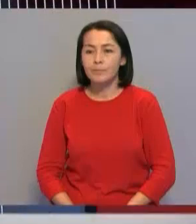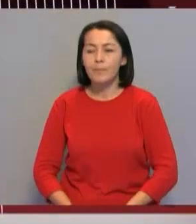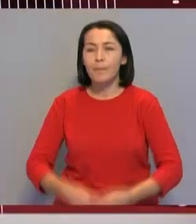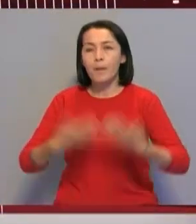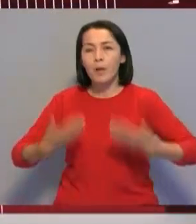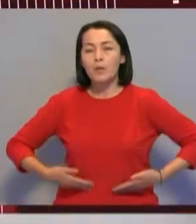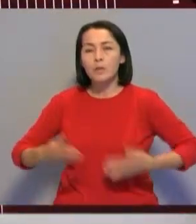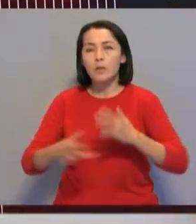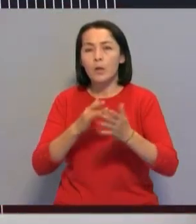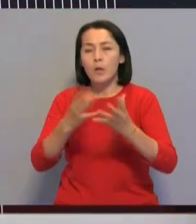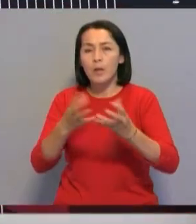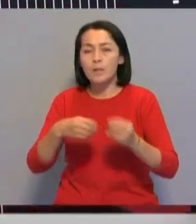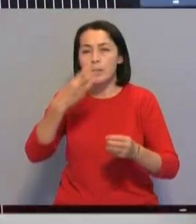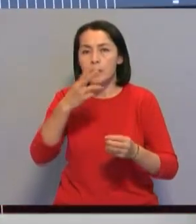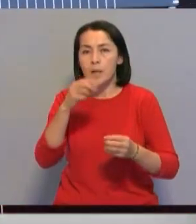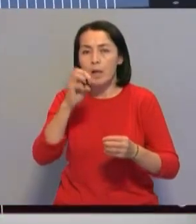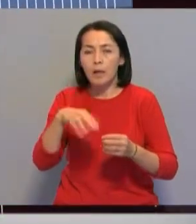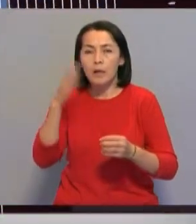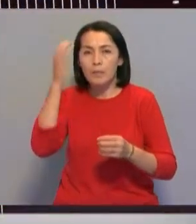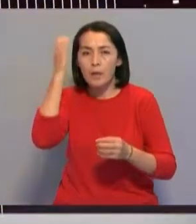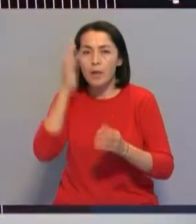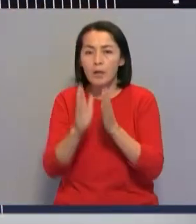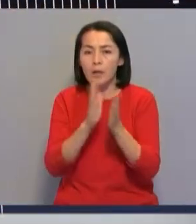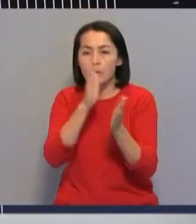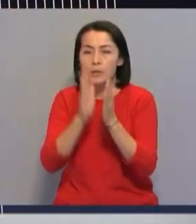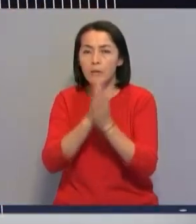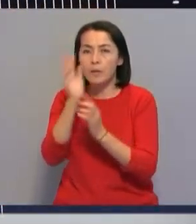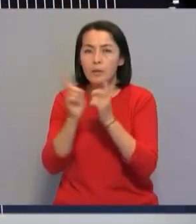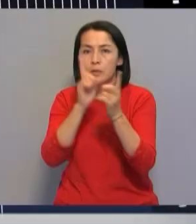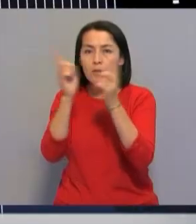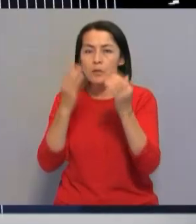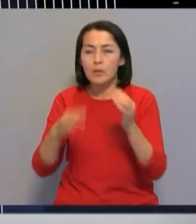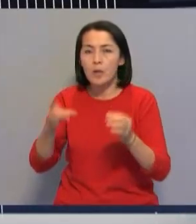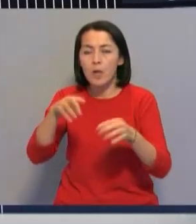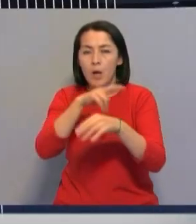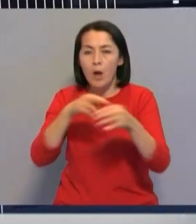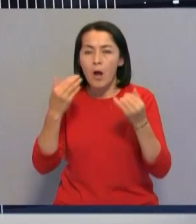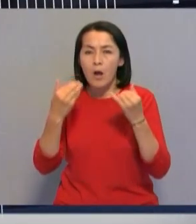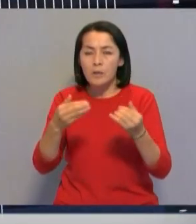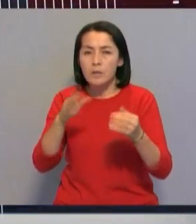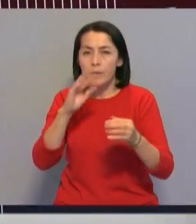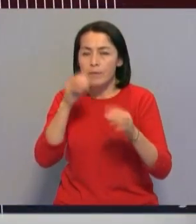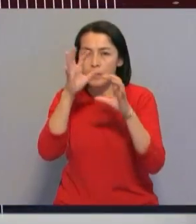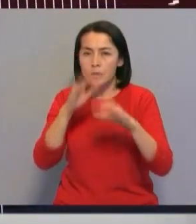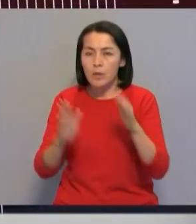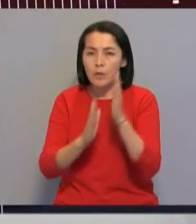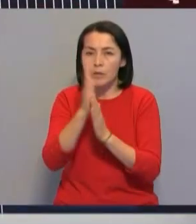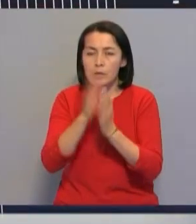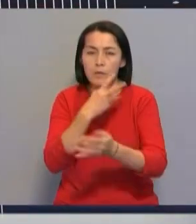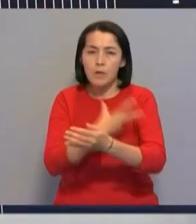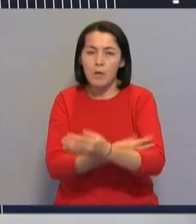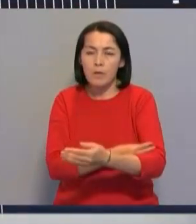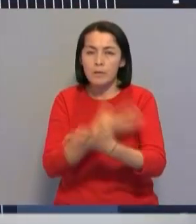у жителя города изъято около 30 кг конопли участковый инспекторы абайского районного отдела полиции выявили факт незаконного выращивания